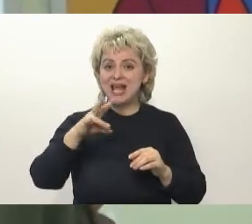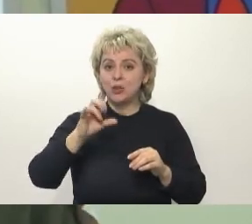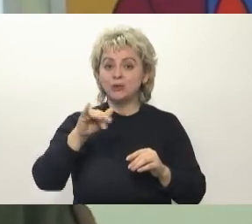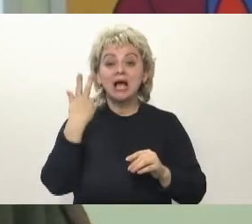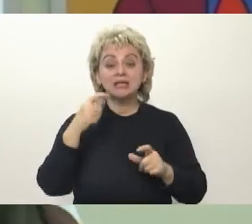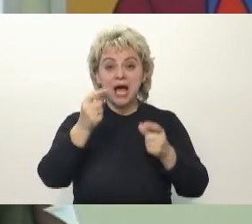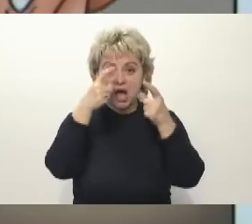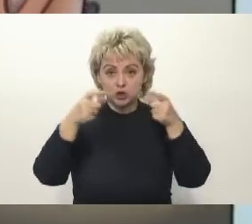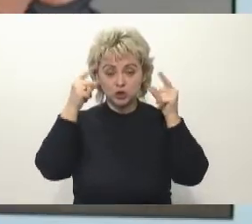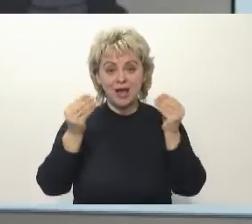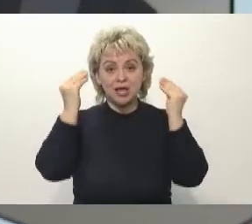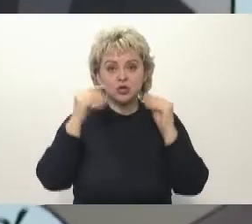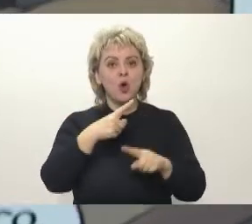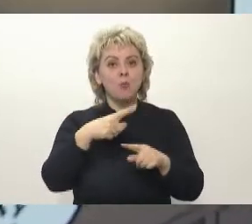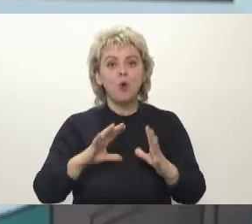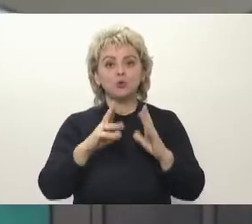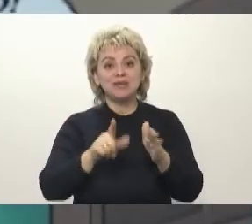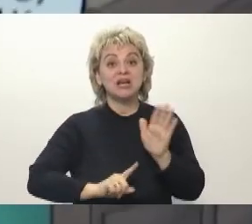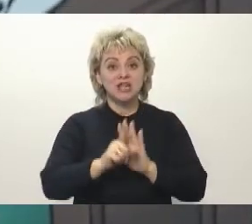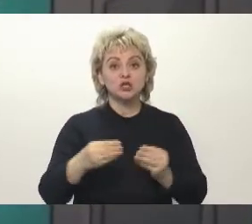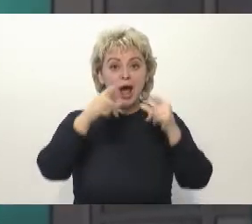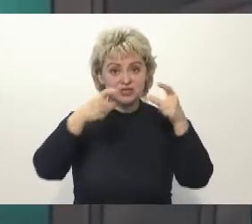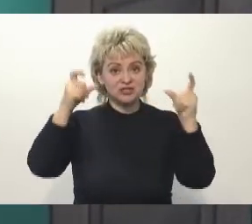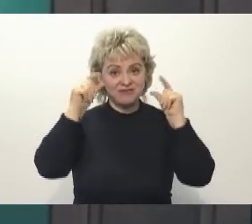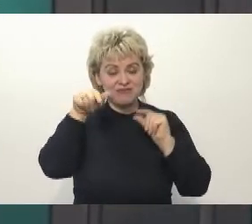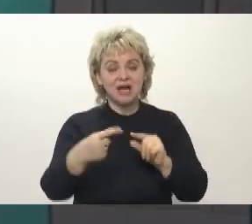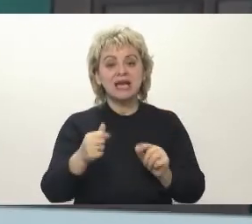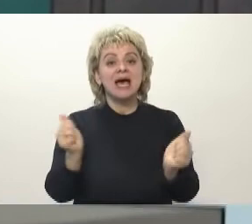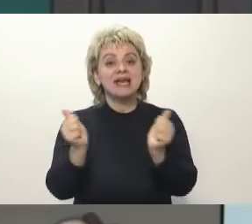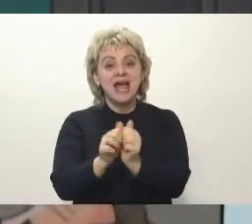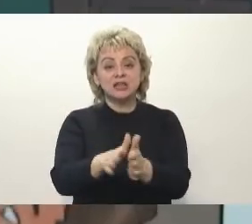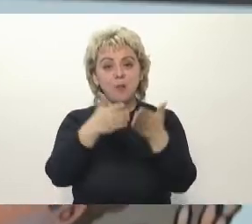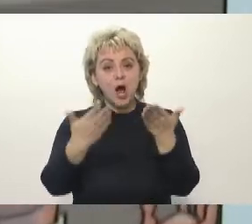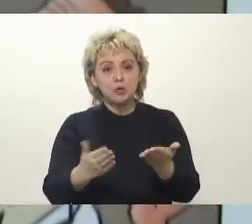их одел, полмира начали ходить в этих очках. Рядом с обложками